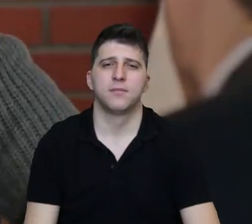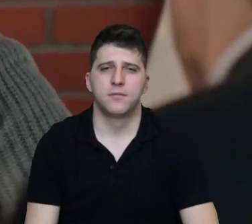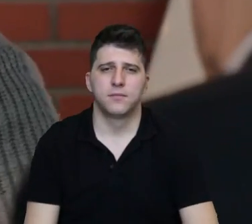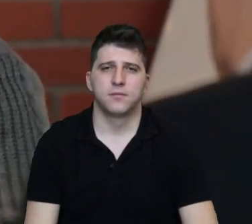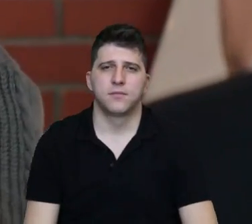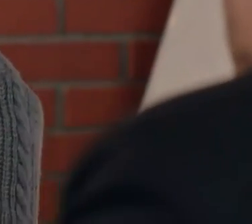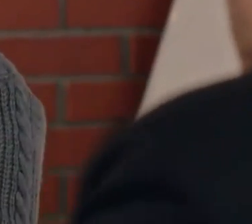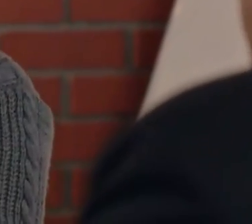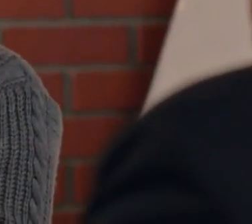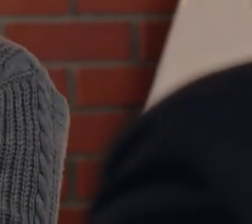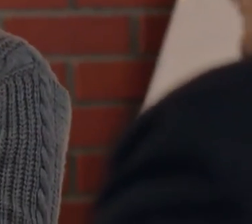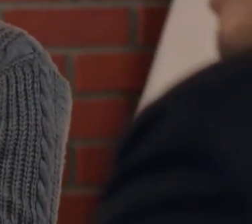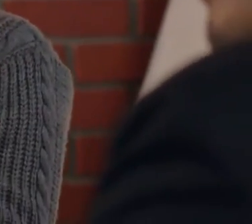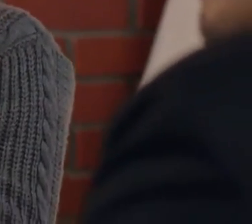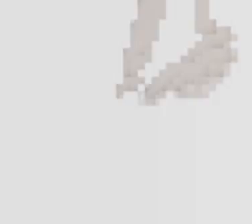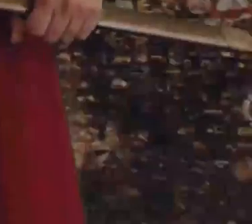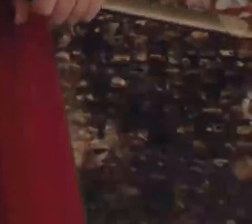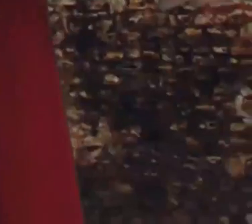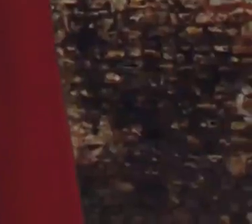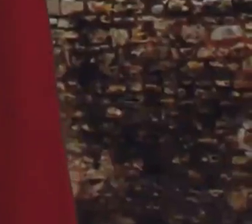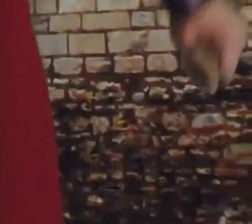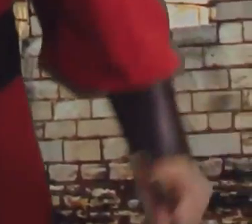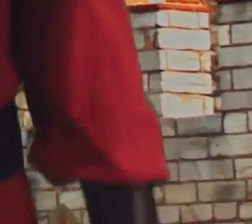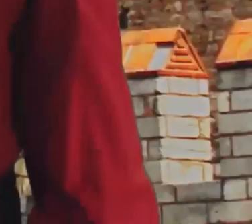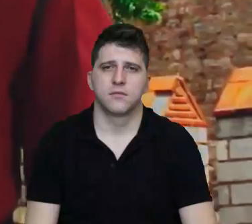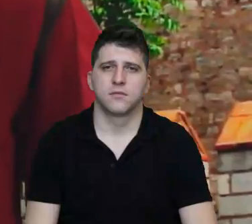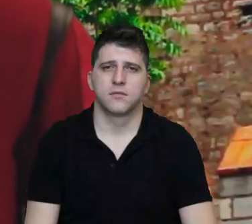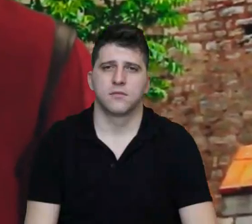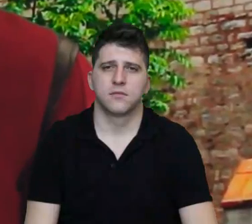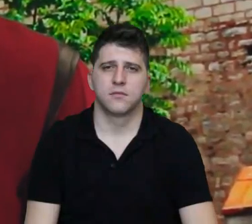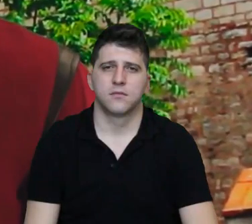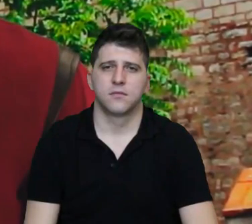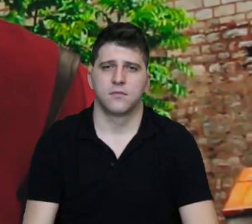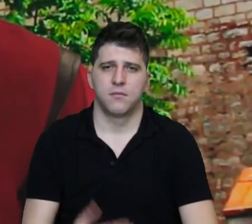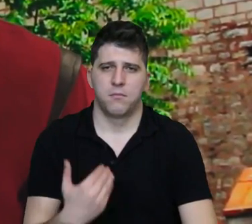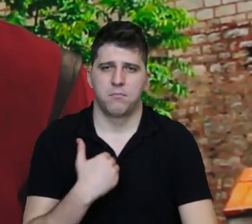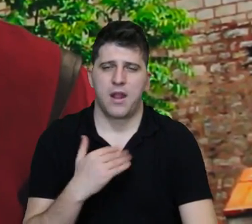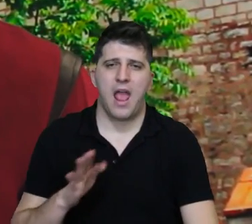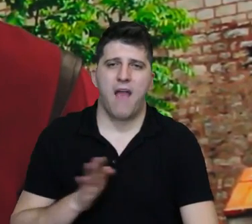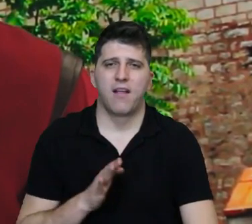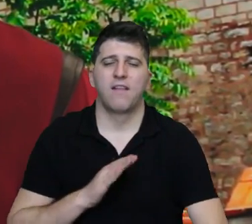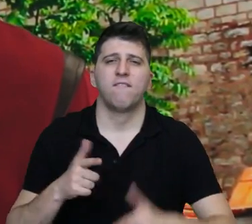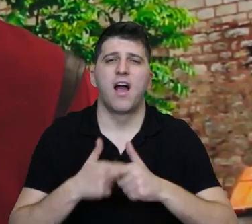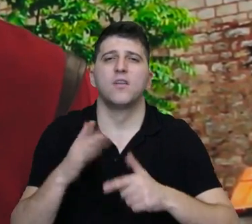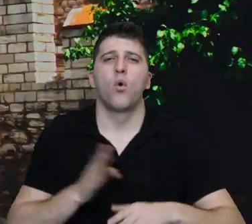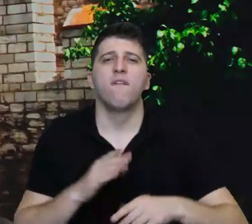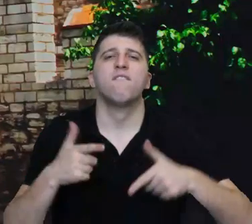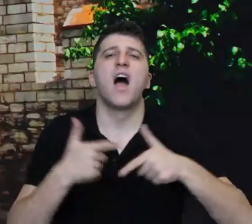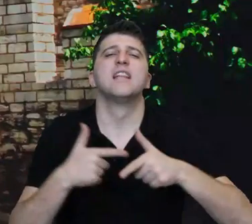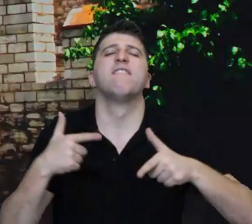Gülümseyerek elini çenesine dayayıp hayallere daldı. Yeni peri olmuş. Ben evladı Fatihan oğlu Fatih